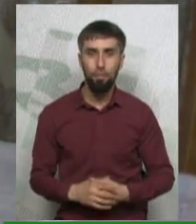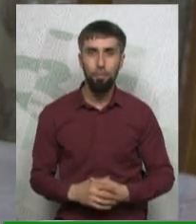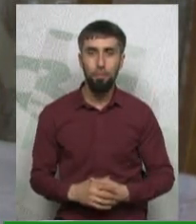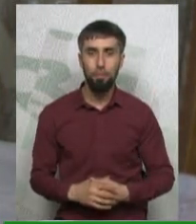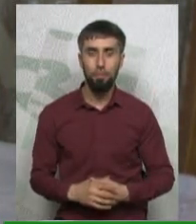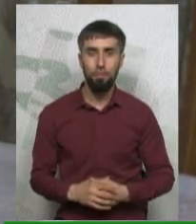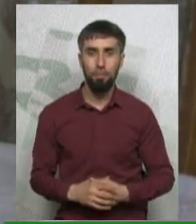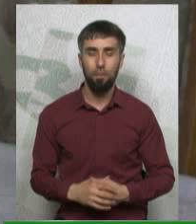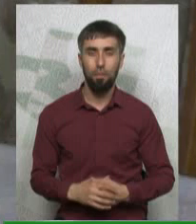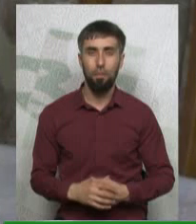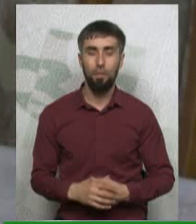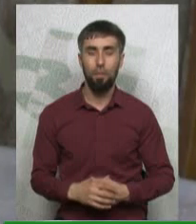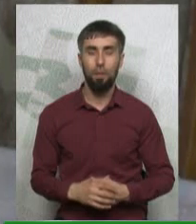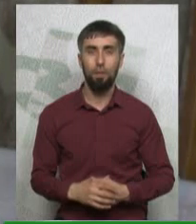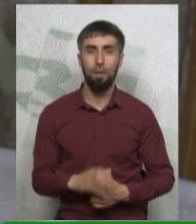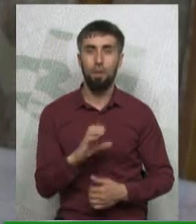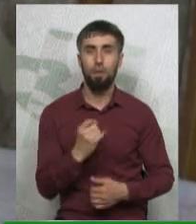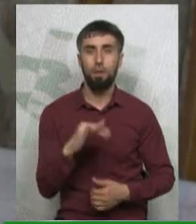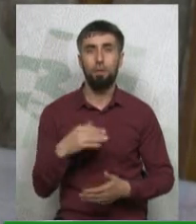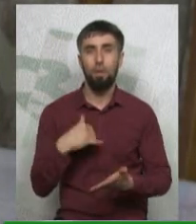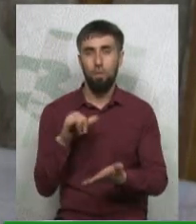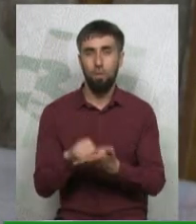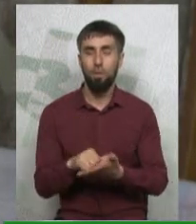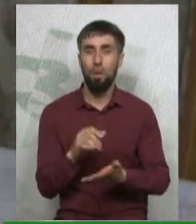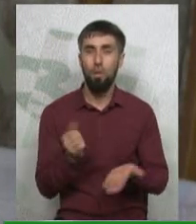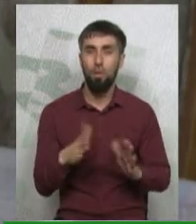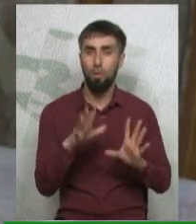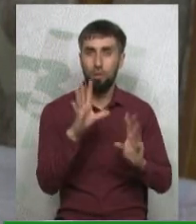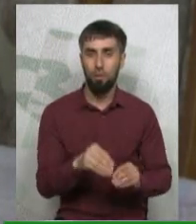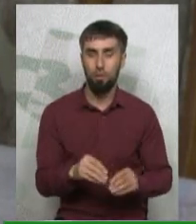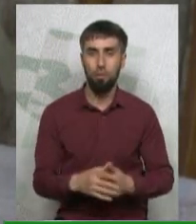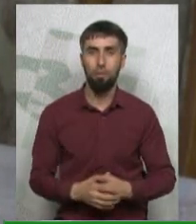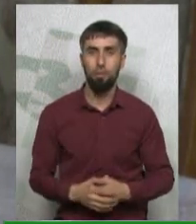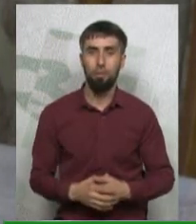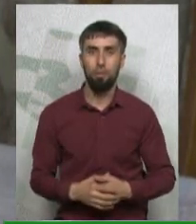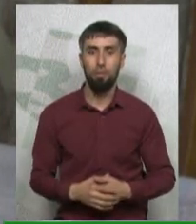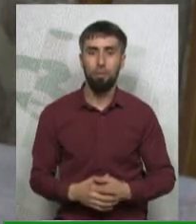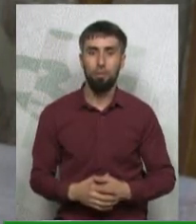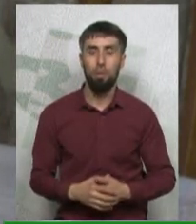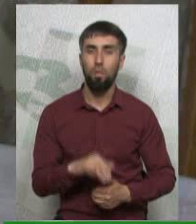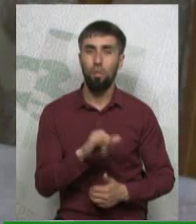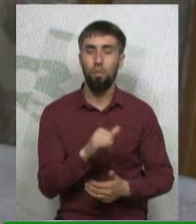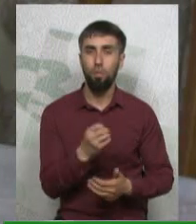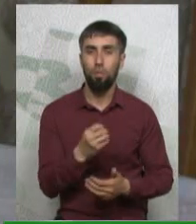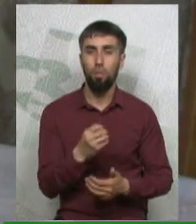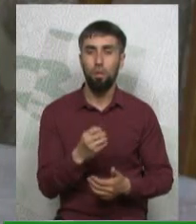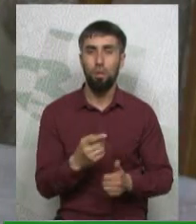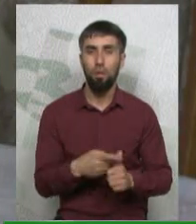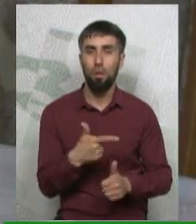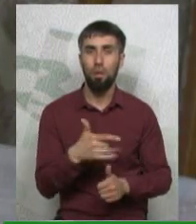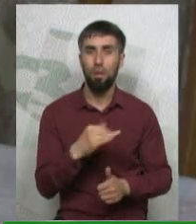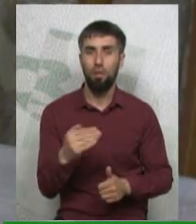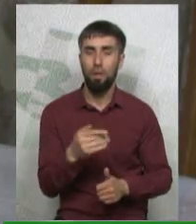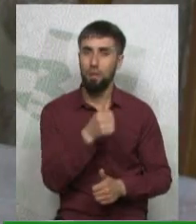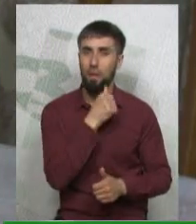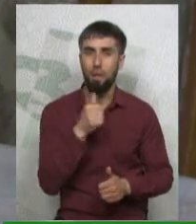быть в общественности, мы выложили на сайтах. Остальное, у него еще гриф секретности не снят.